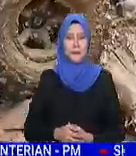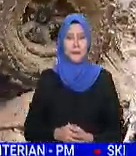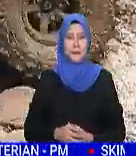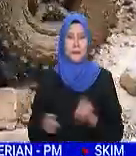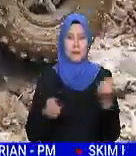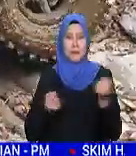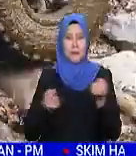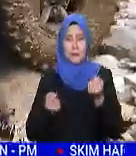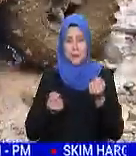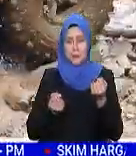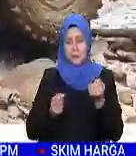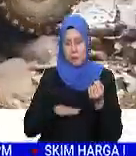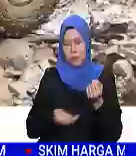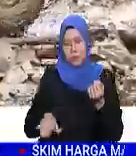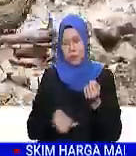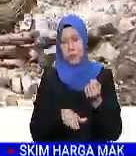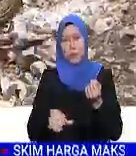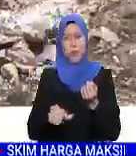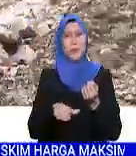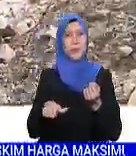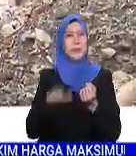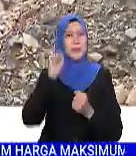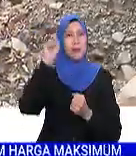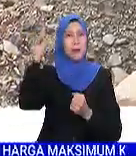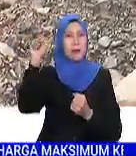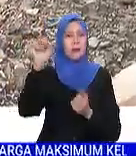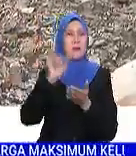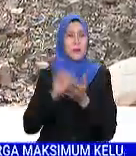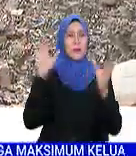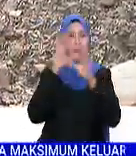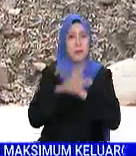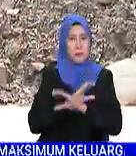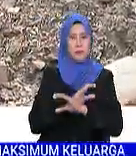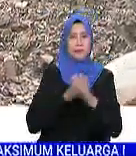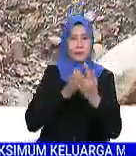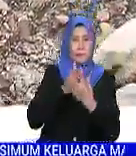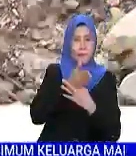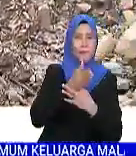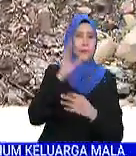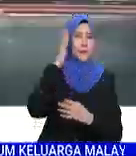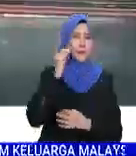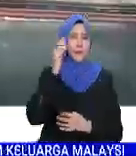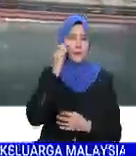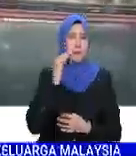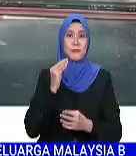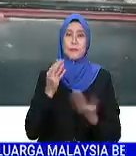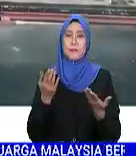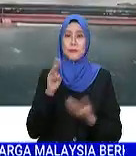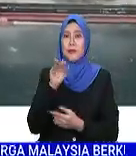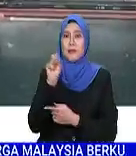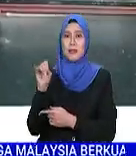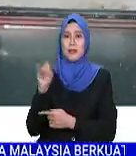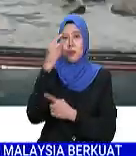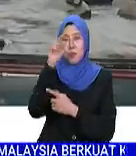Meredah laluan tak terturap di pedalaman Sabah, antara cabaran yang bakal dilalui pasukan misi kemanusiaan Prihatin